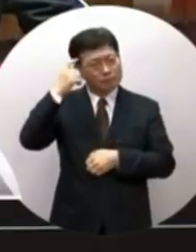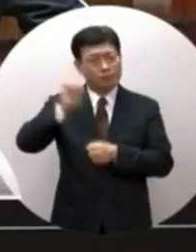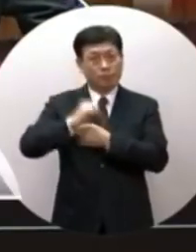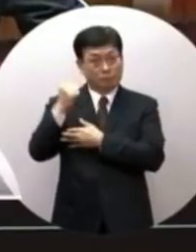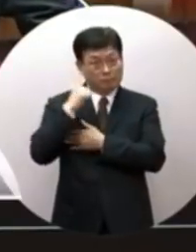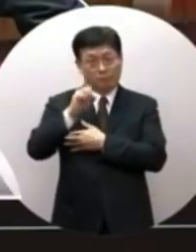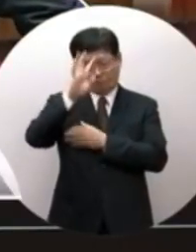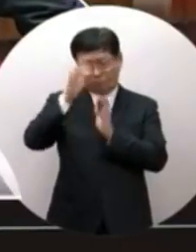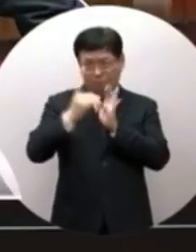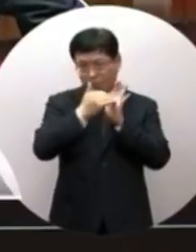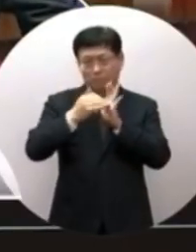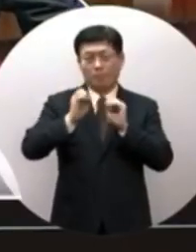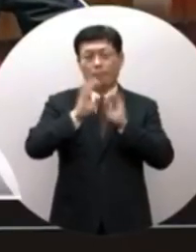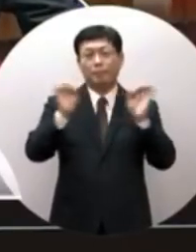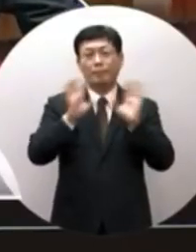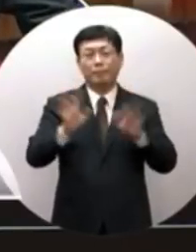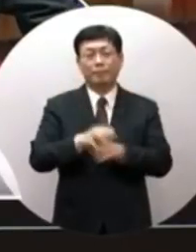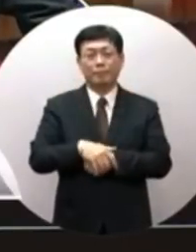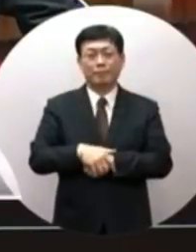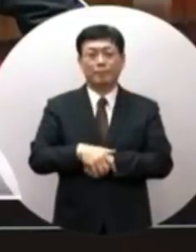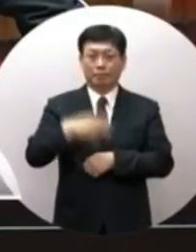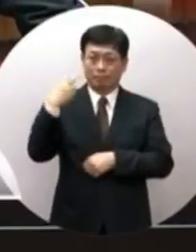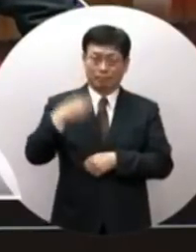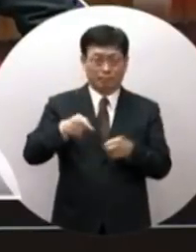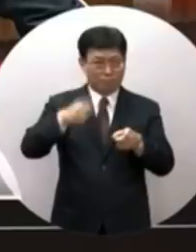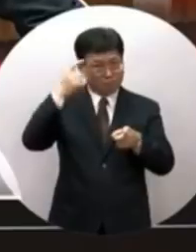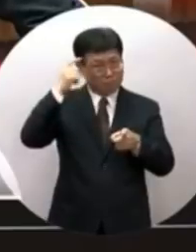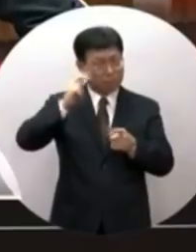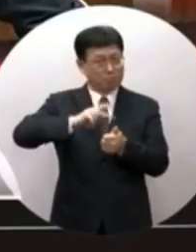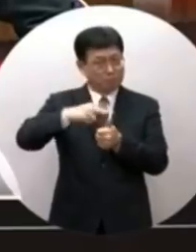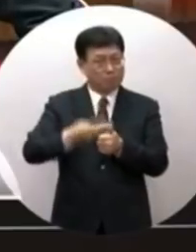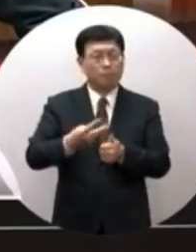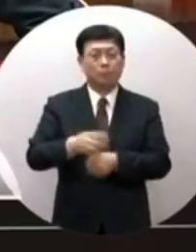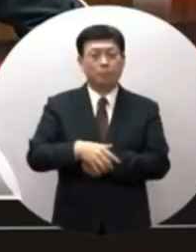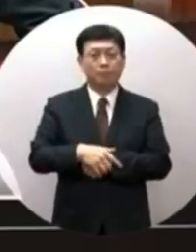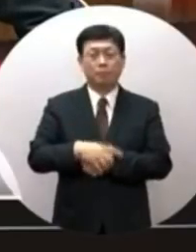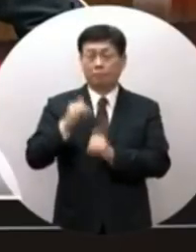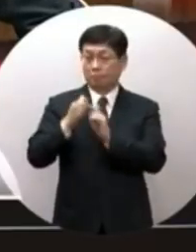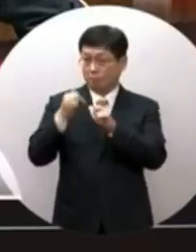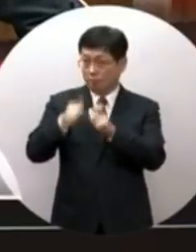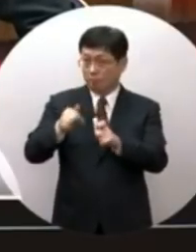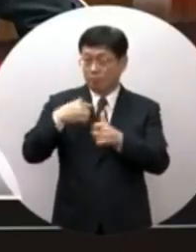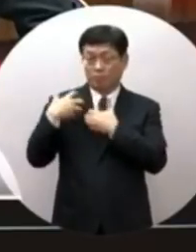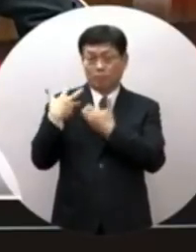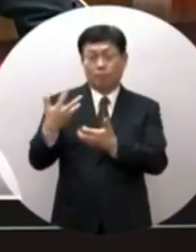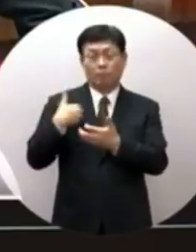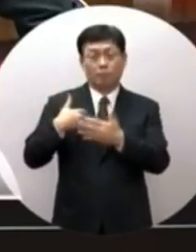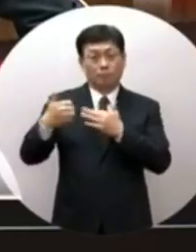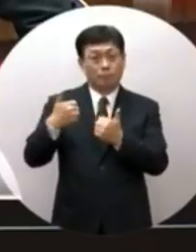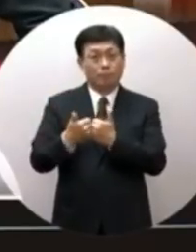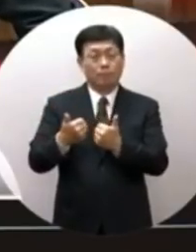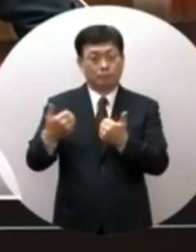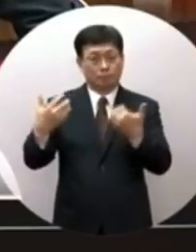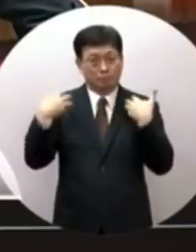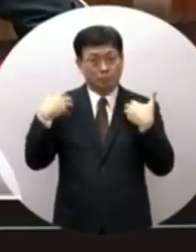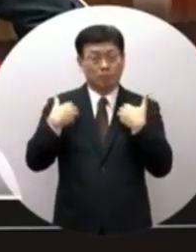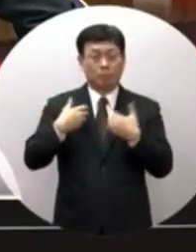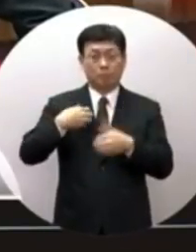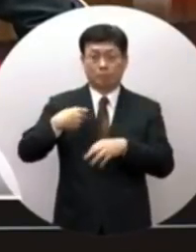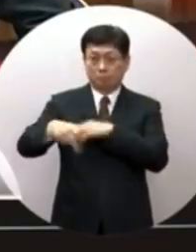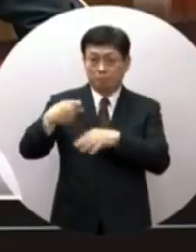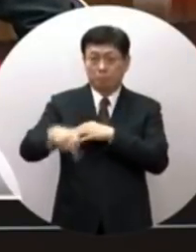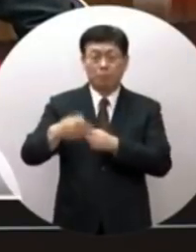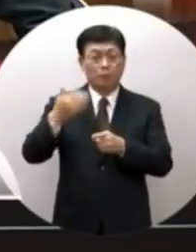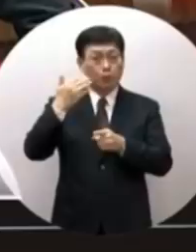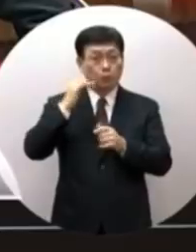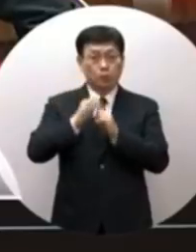强防疫的宣导，啊，甲这个观念。啊，我拢请社区发展协会，吼、哦、来做。如果社